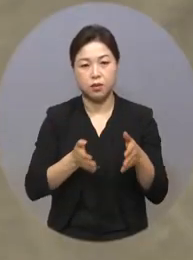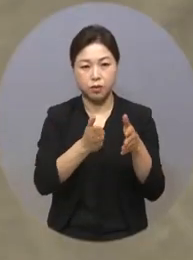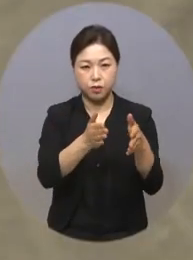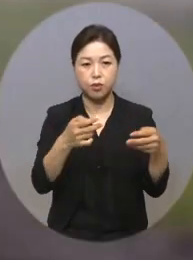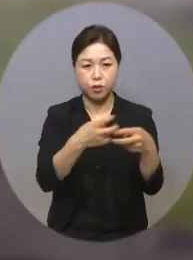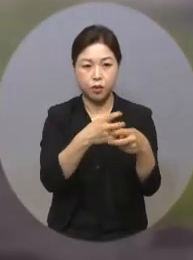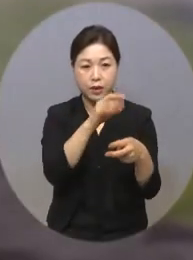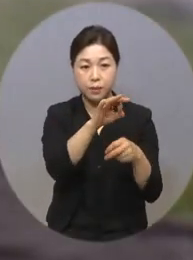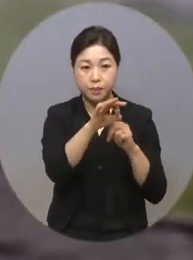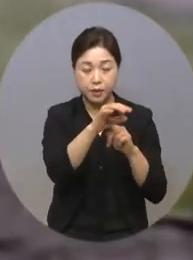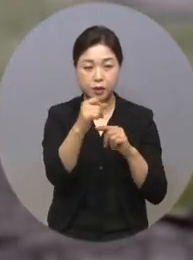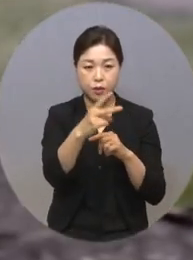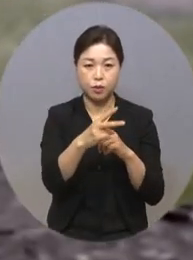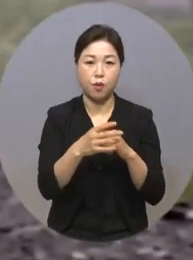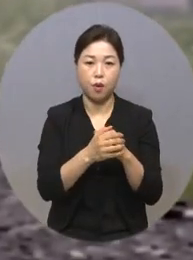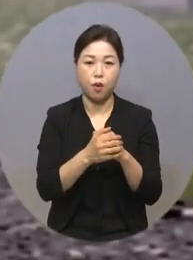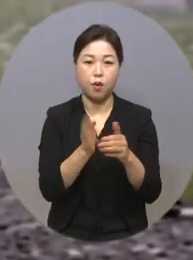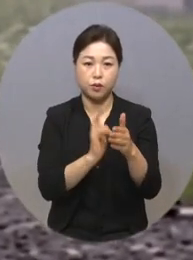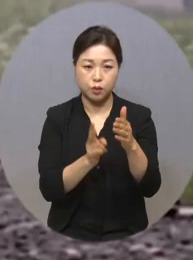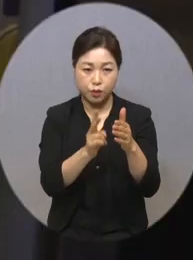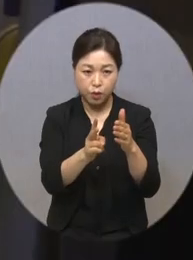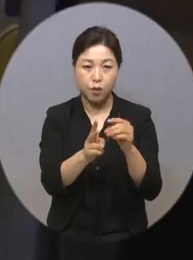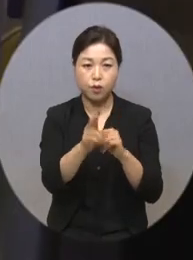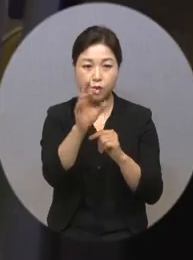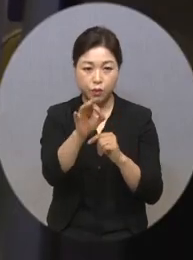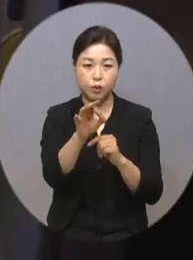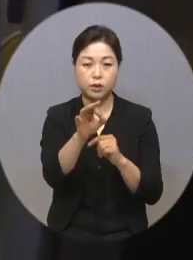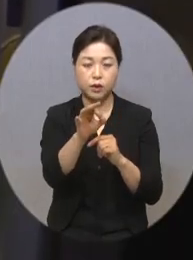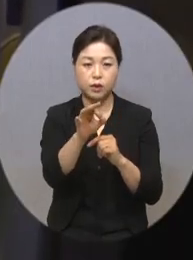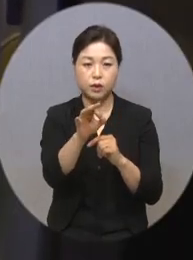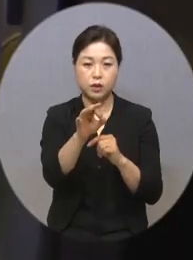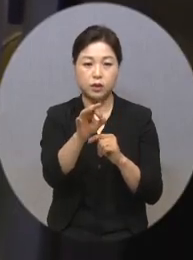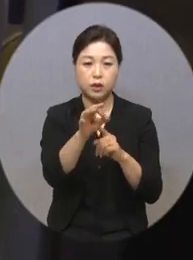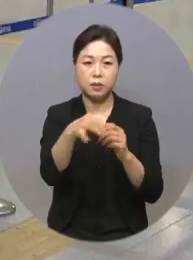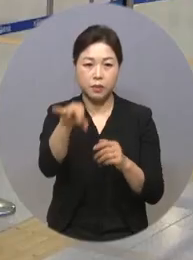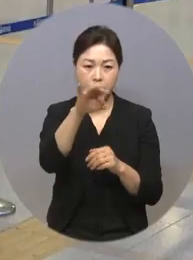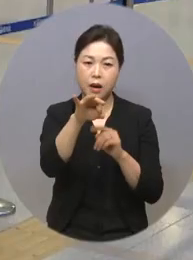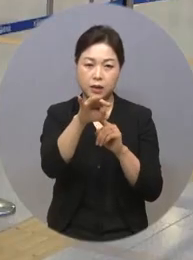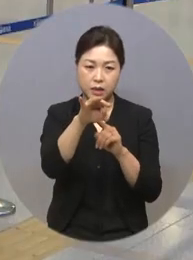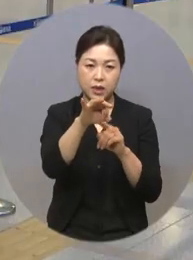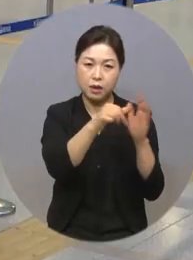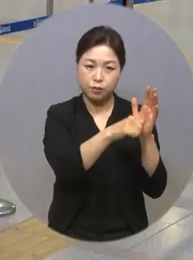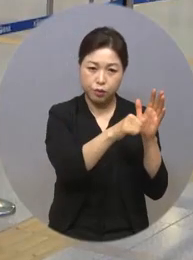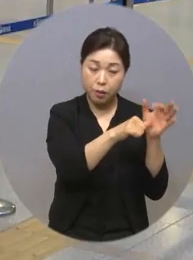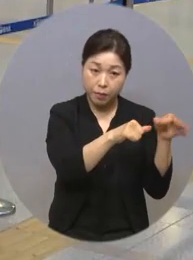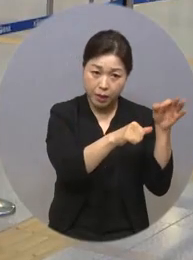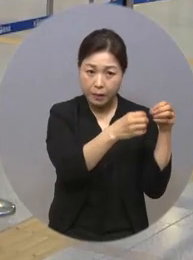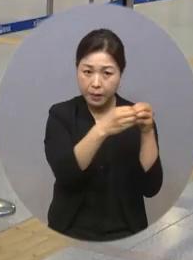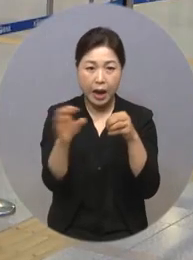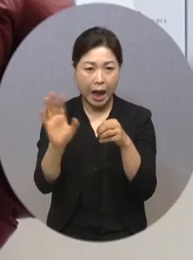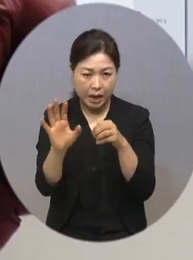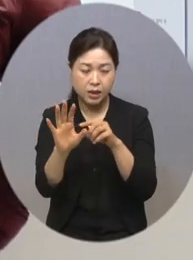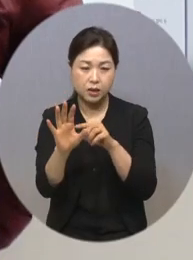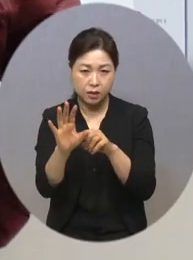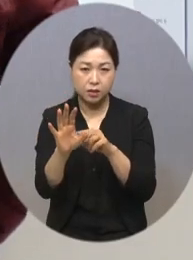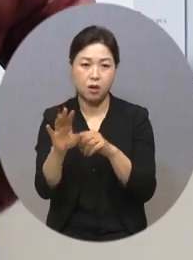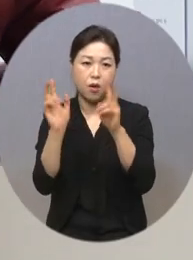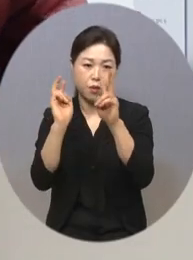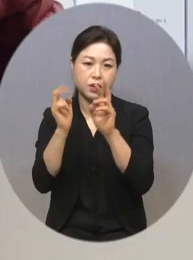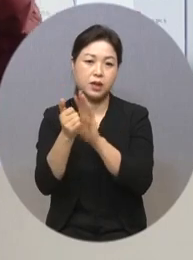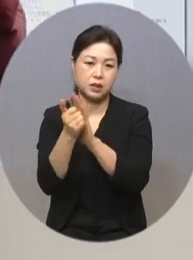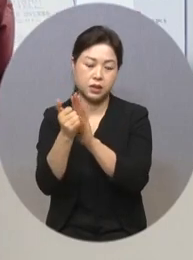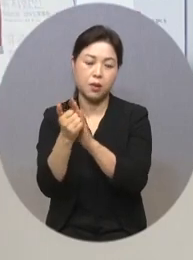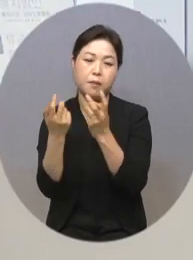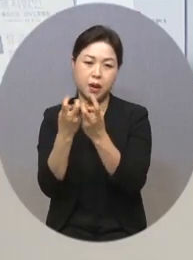요금 등 공공교통 요금은 원가 인상 요인이 요금 인상으로 전가되지 않도록 업계 지원 방안도 병행해